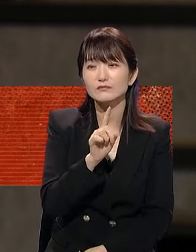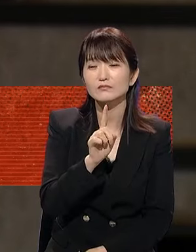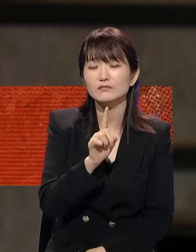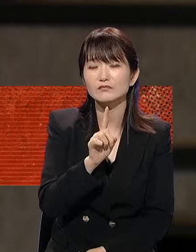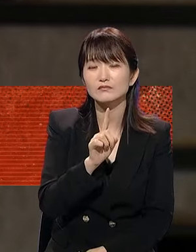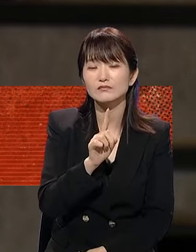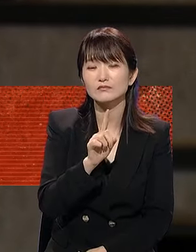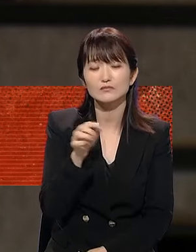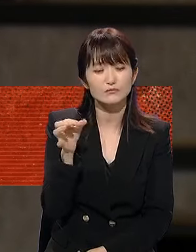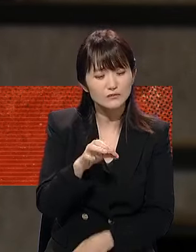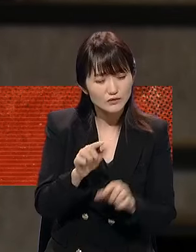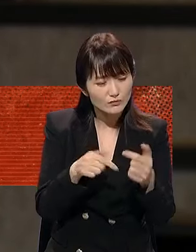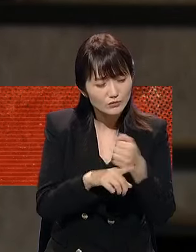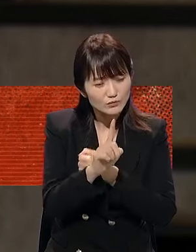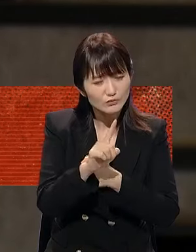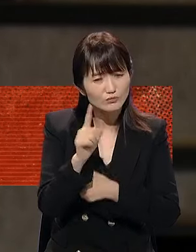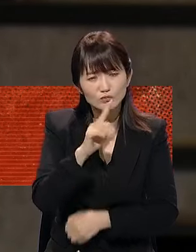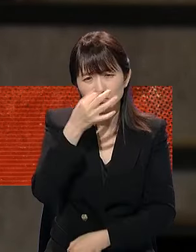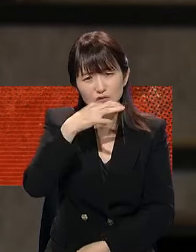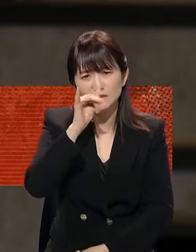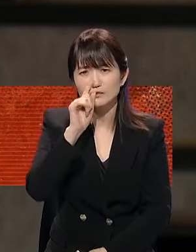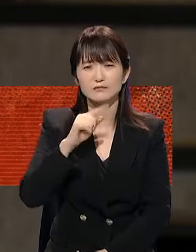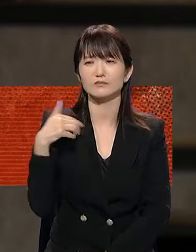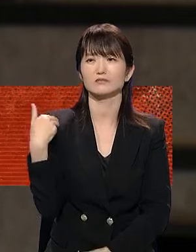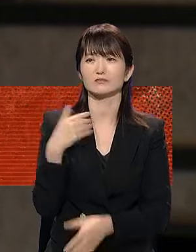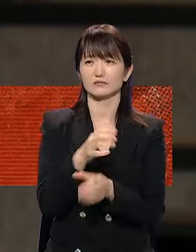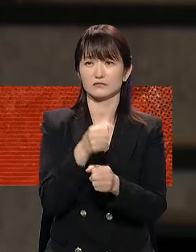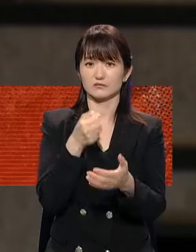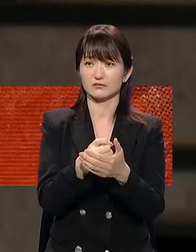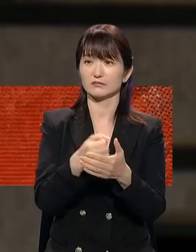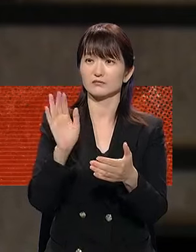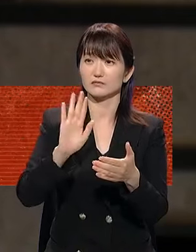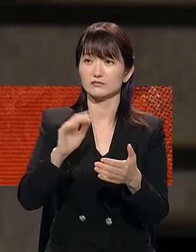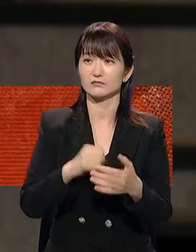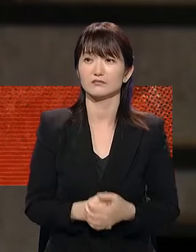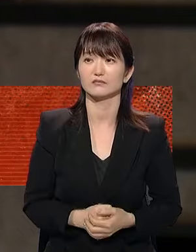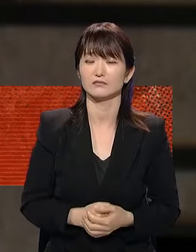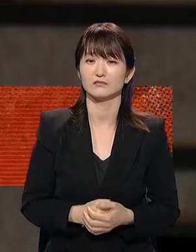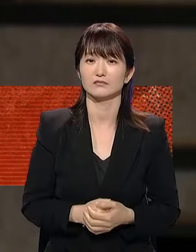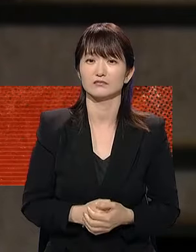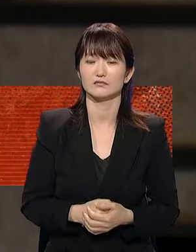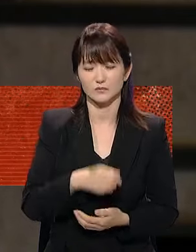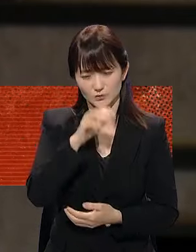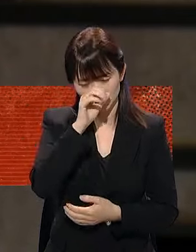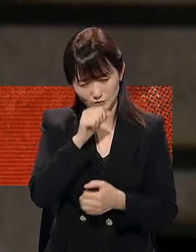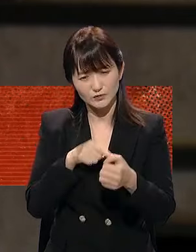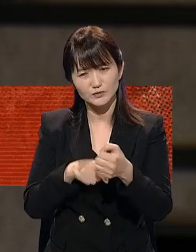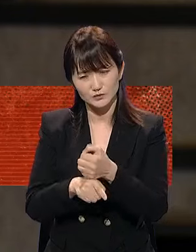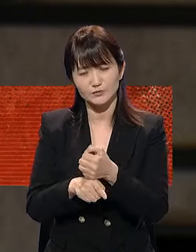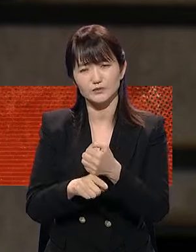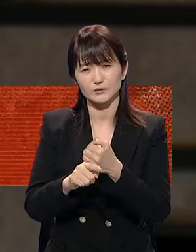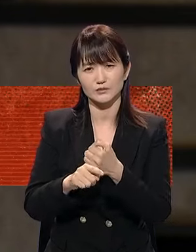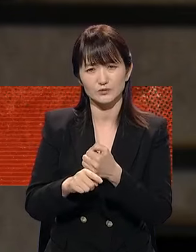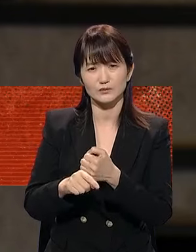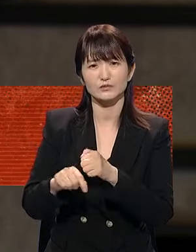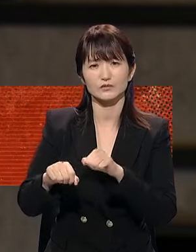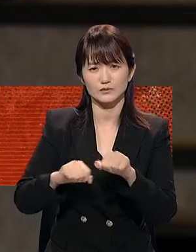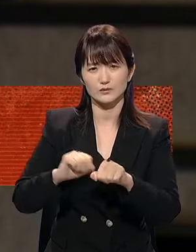이득이 있다고 안 주시는지 알 수가 없어요 기한이 정해져 있지 않다고 하면 더더구나 좋은 쪽으로 가야 되는데